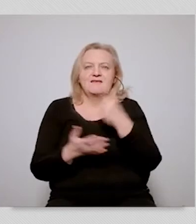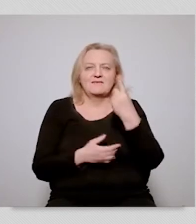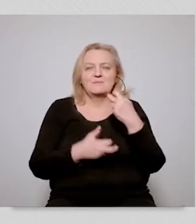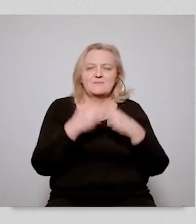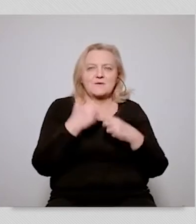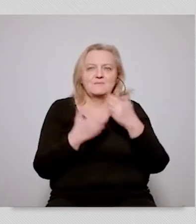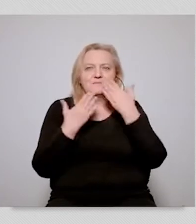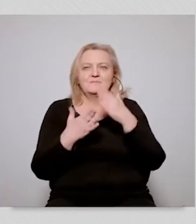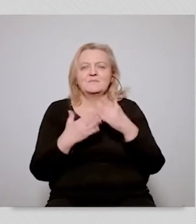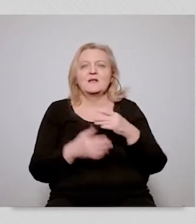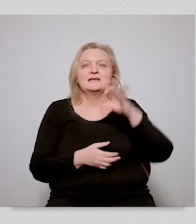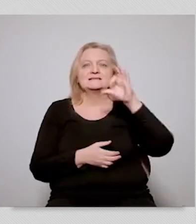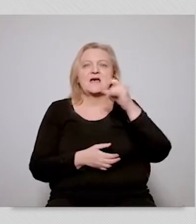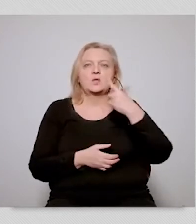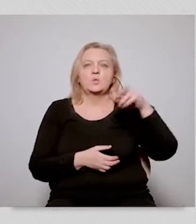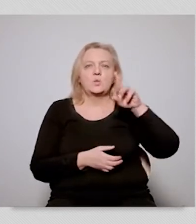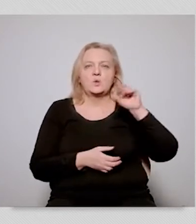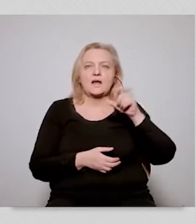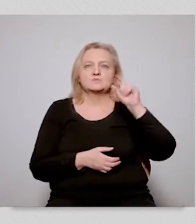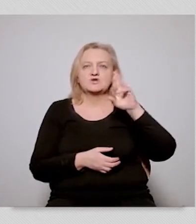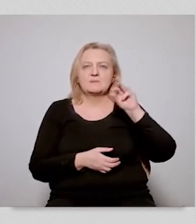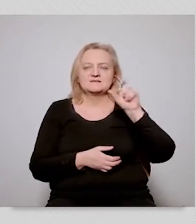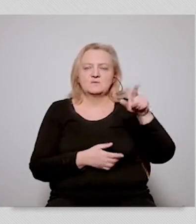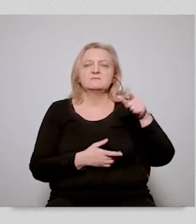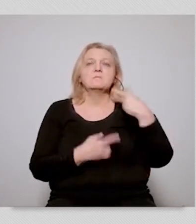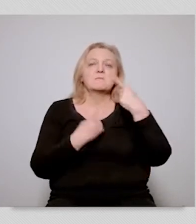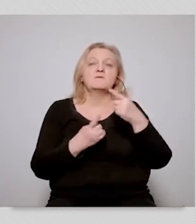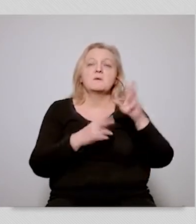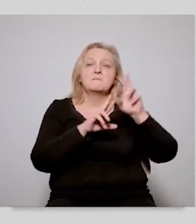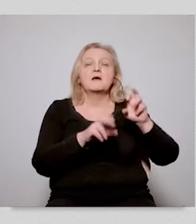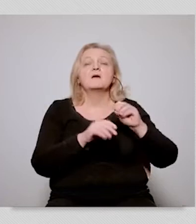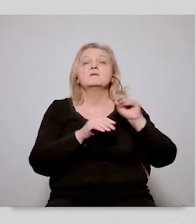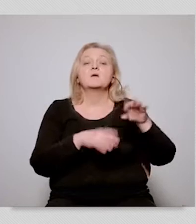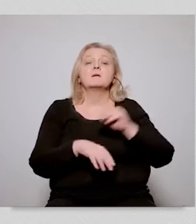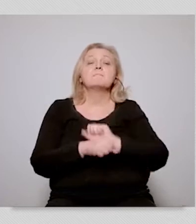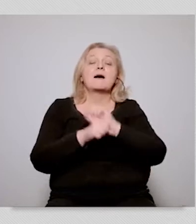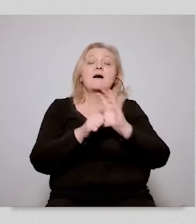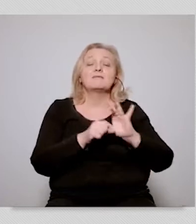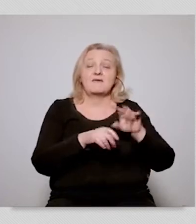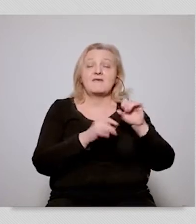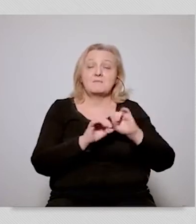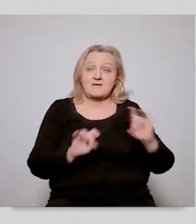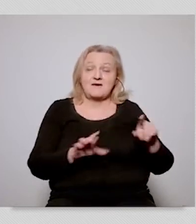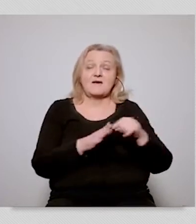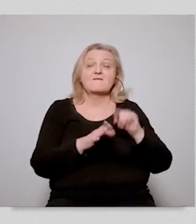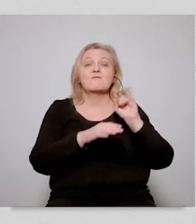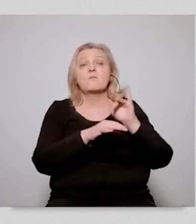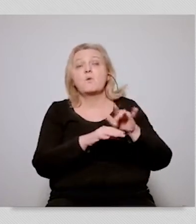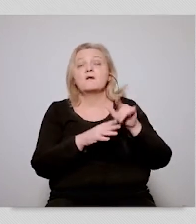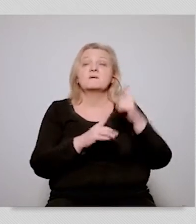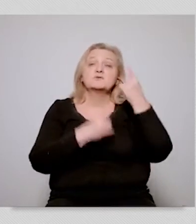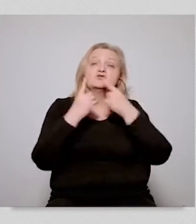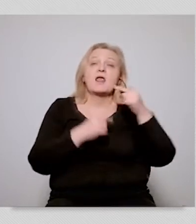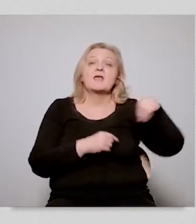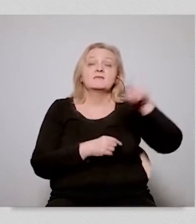ujawnił Przemysław Sadura, badając, jaki będzie wpływ doświadczenia pandemii na postawy wobec zmiany klimatycznej. To były